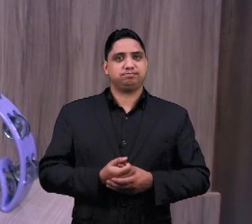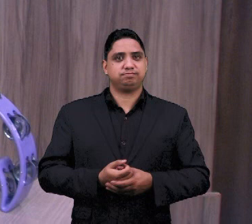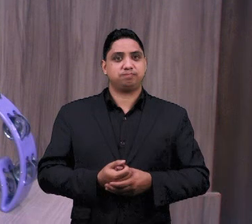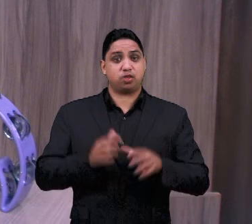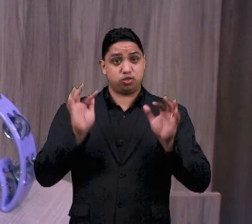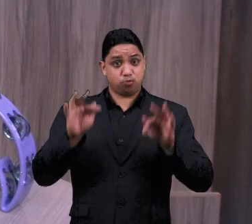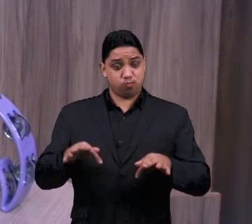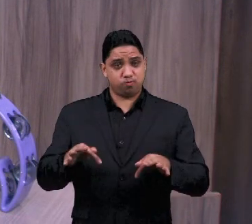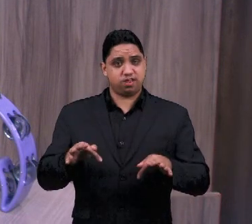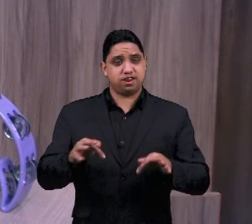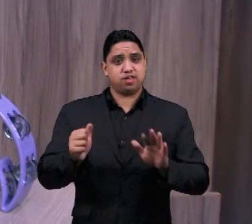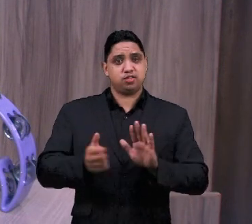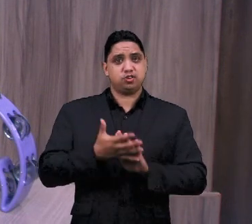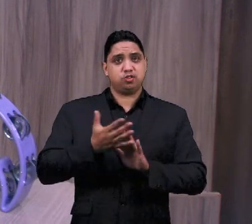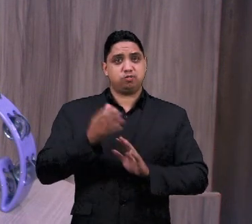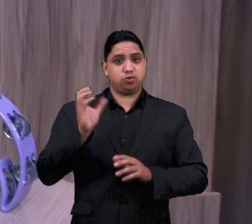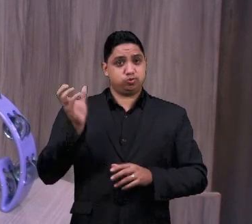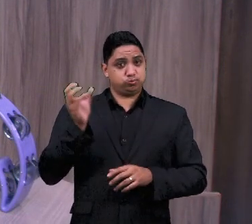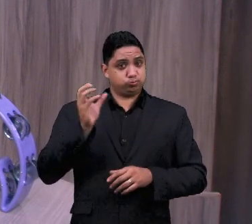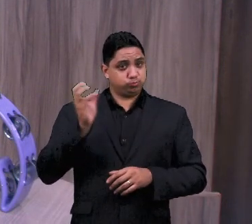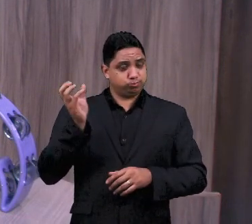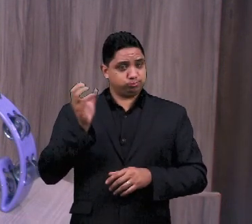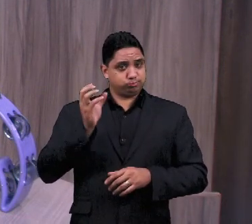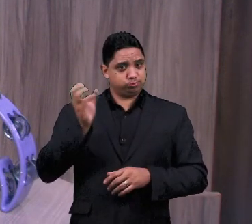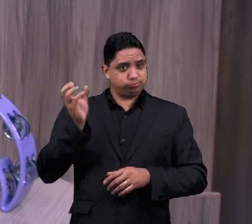Et à la fin de la louange,